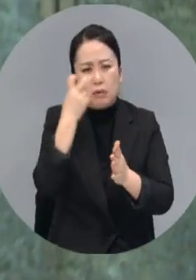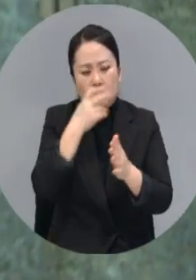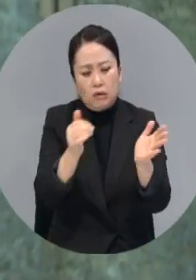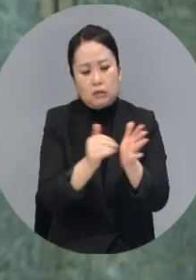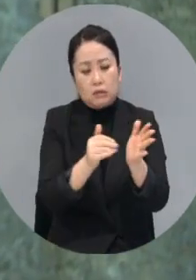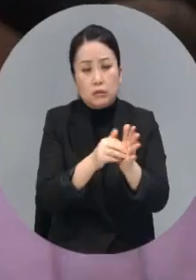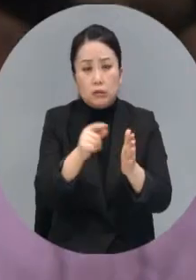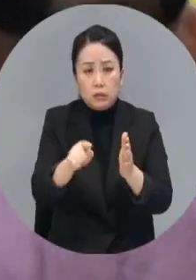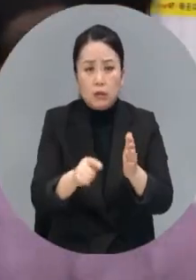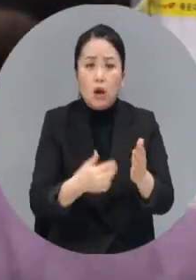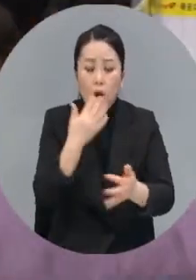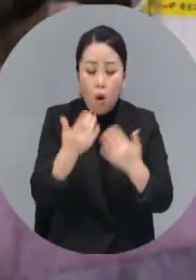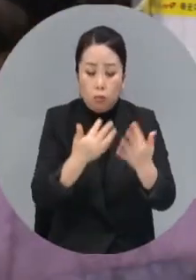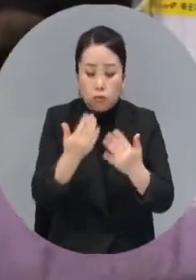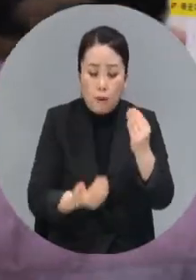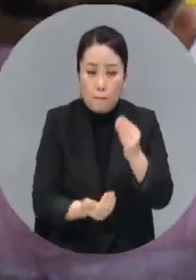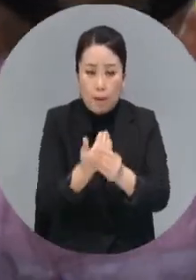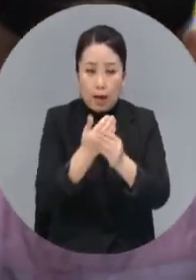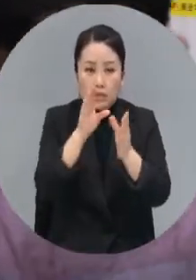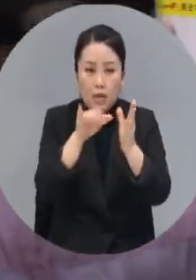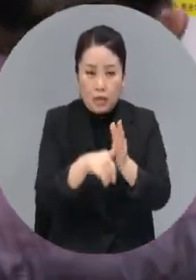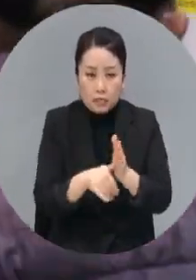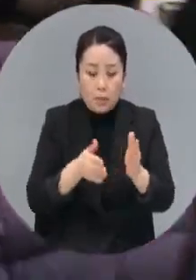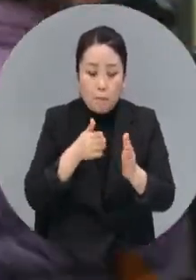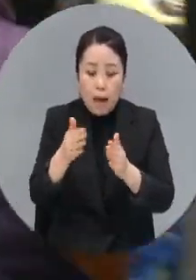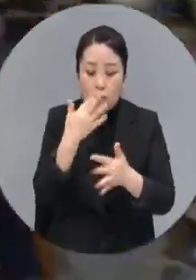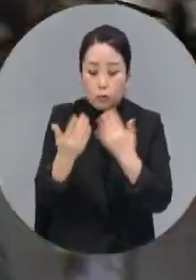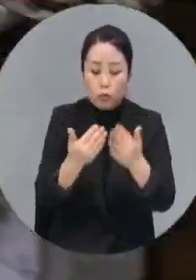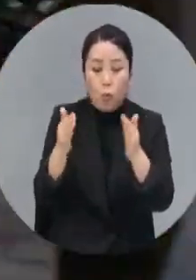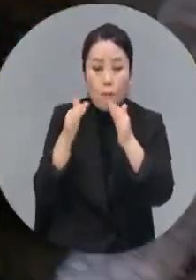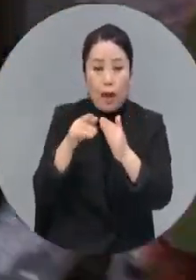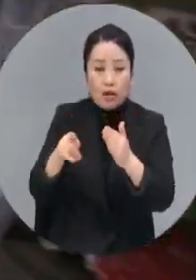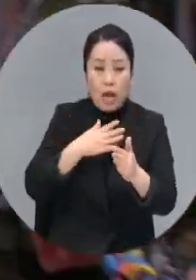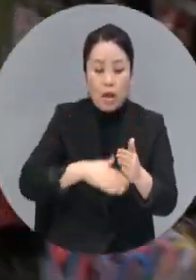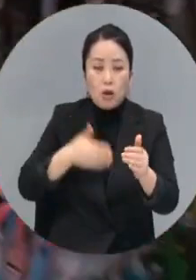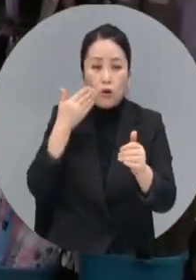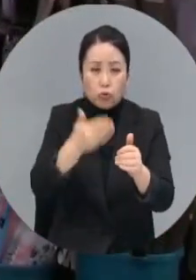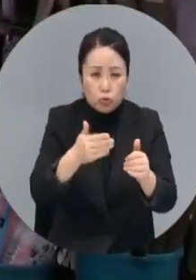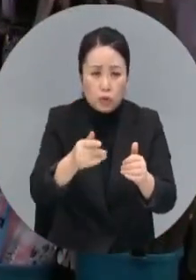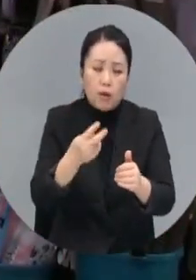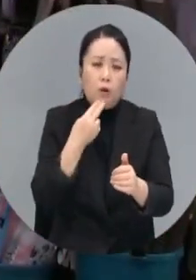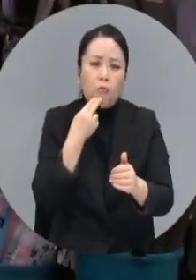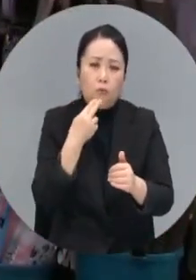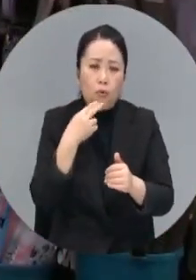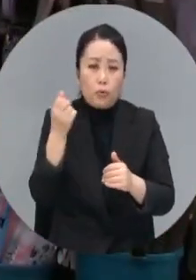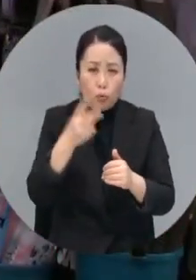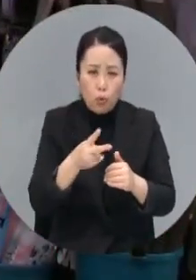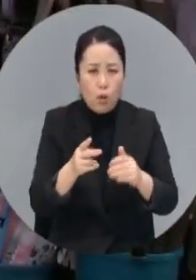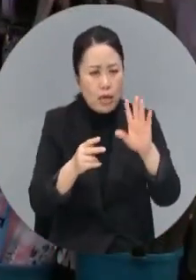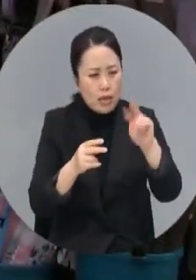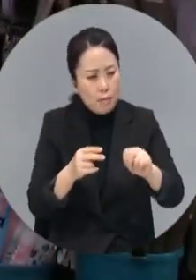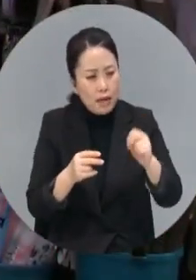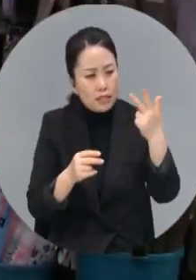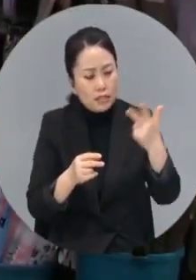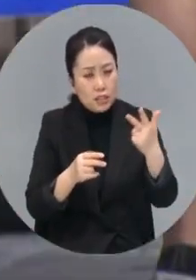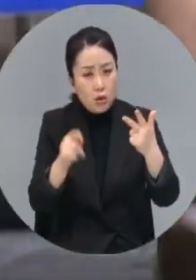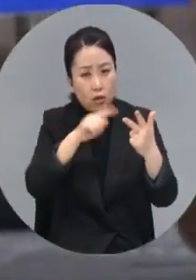즉각 소방서에 알려주는 기본적인 경보장치 역시 전체 전통시장 점포 2만 7천여 개 중